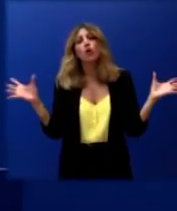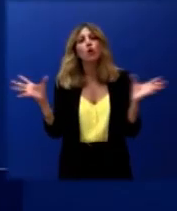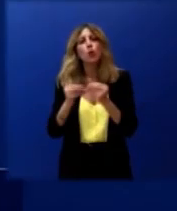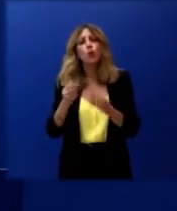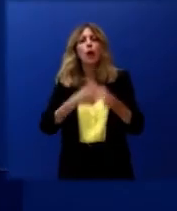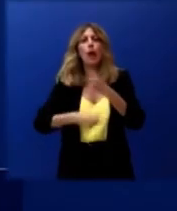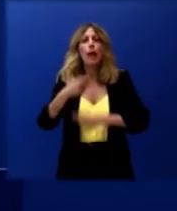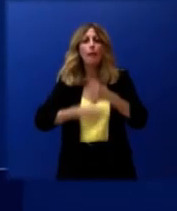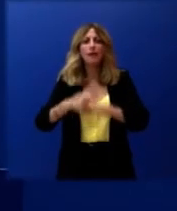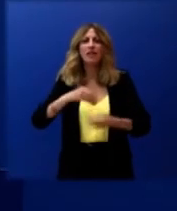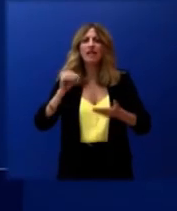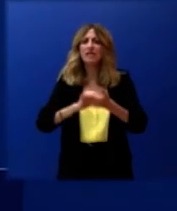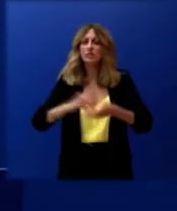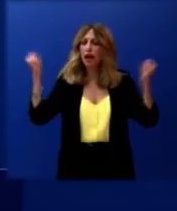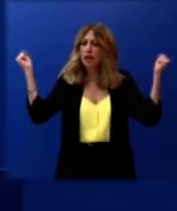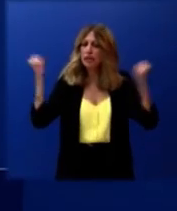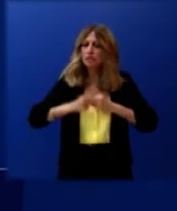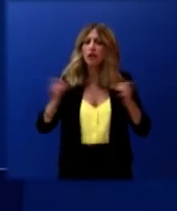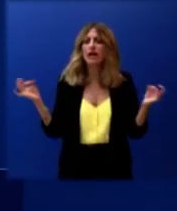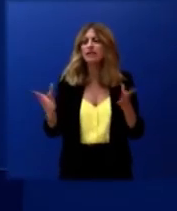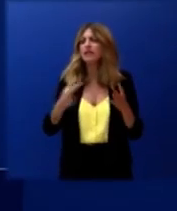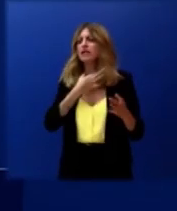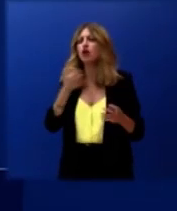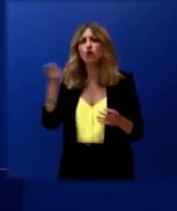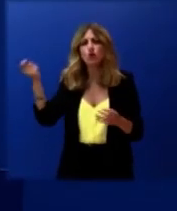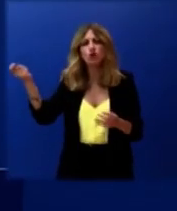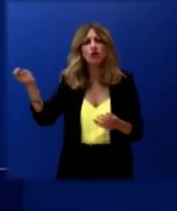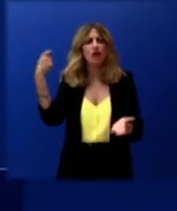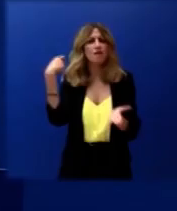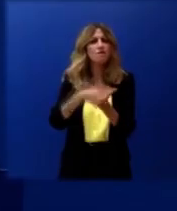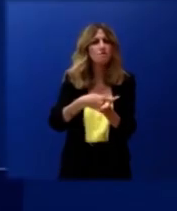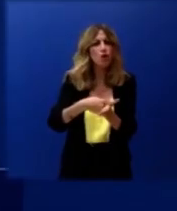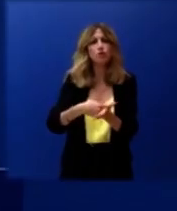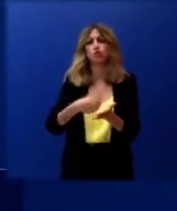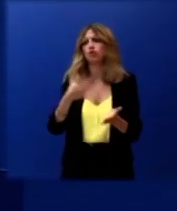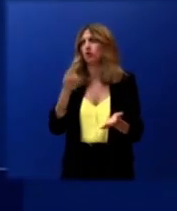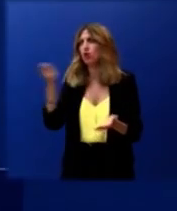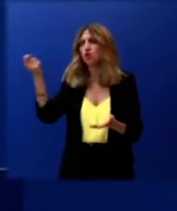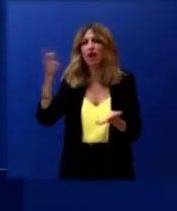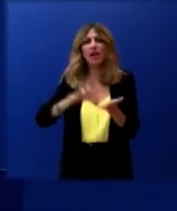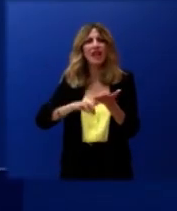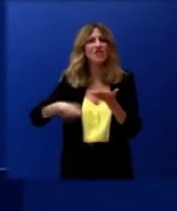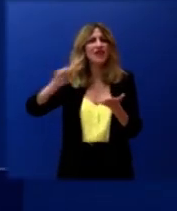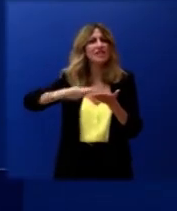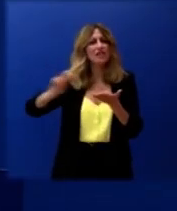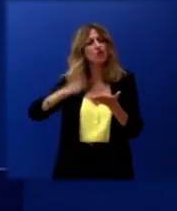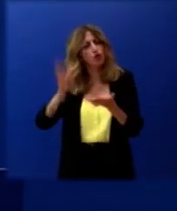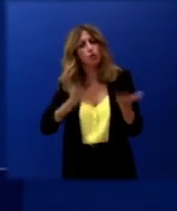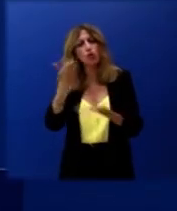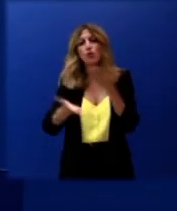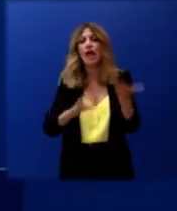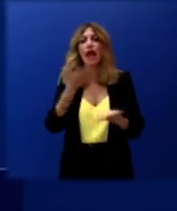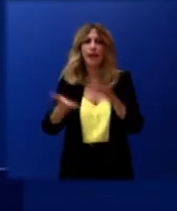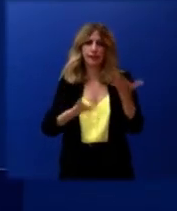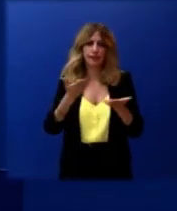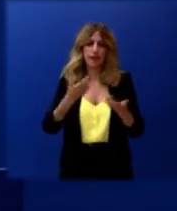να χρησιμοποιηθεί για την αποπληρωμή τρέχουσών φορολογικών οφειλών ή και ασφαλιστικών εισφορών. Αφορά επιχειρήσεις που παρουσιάζουν